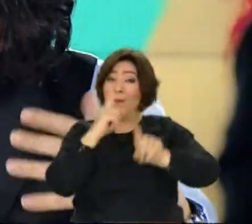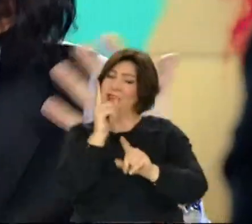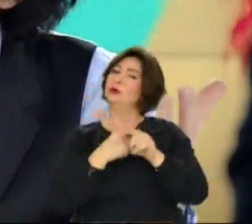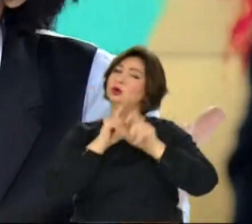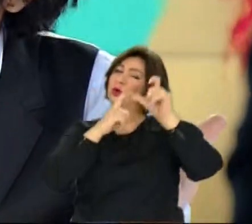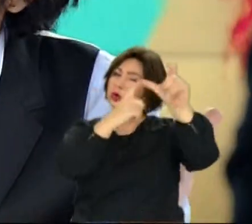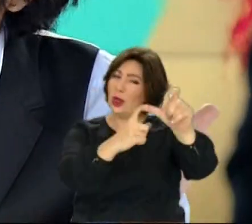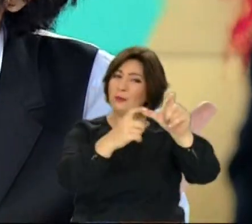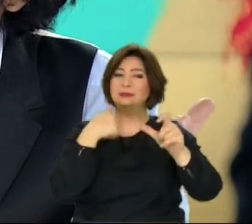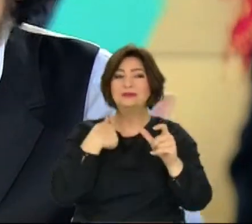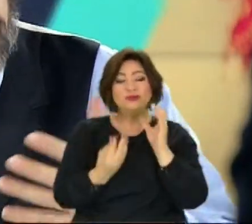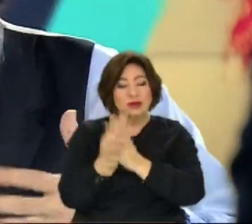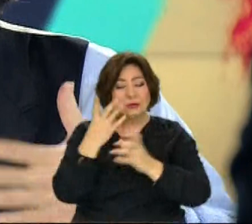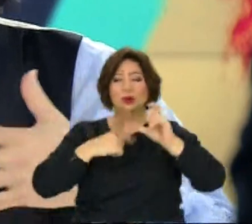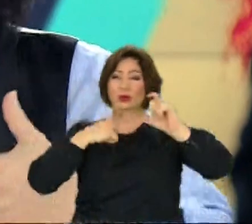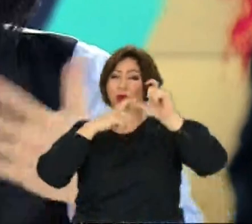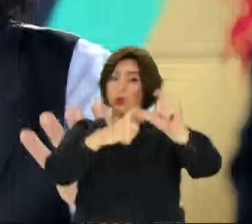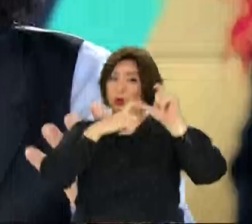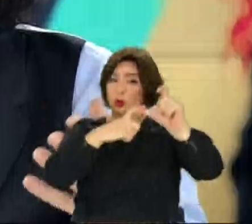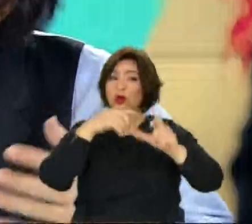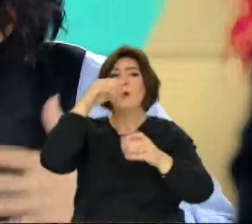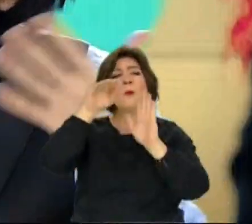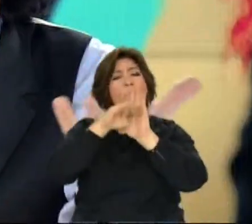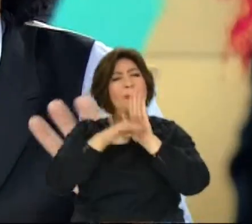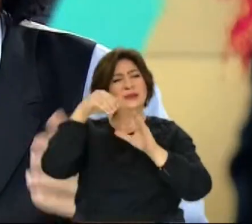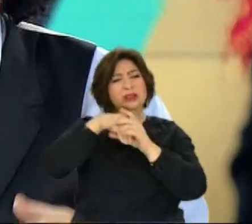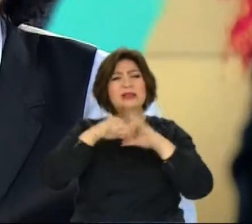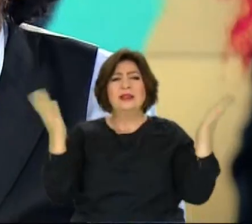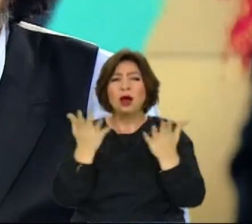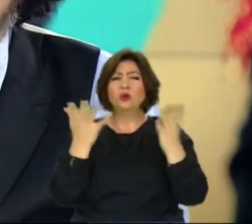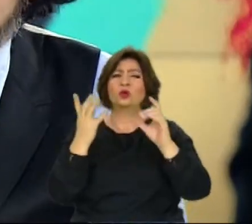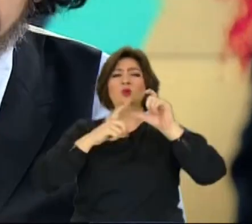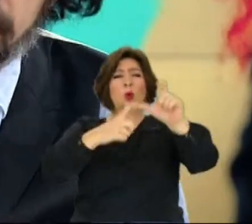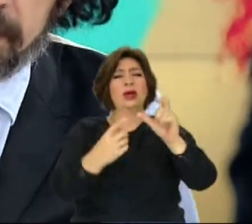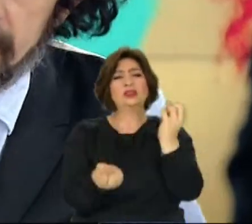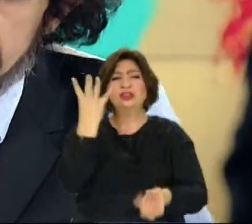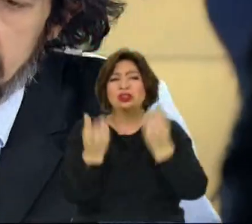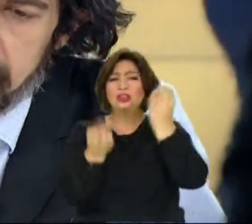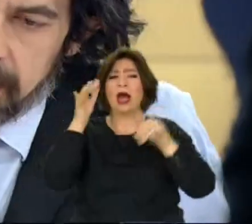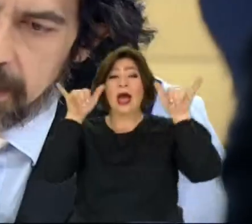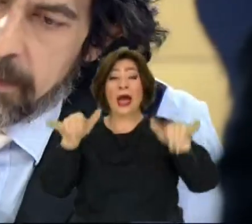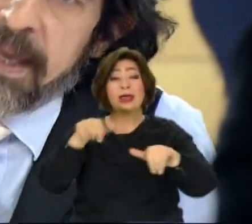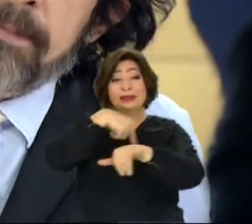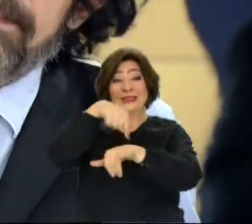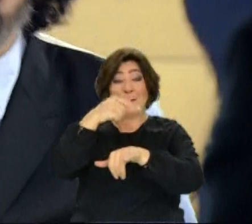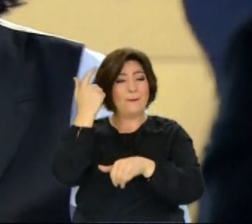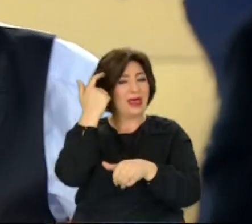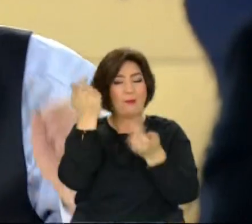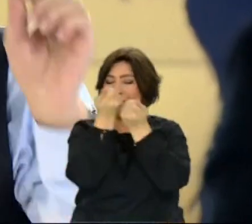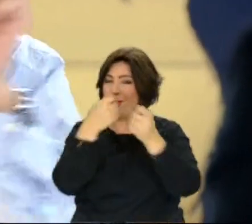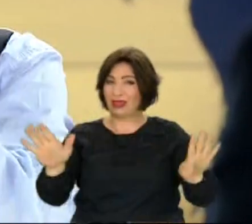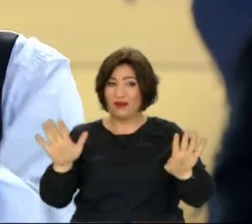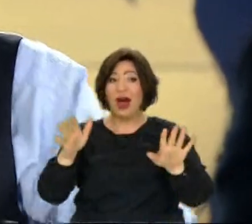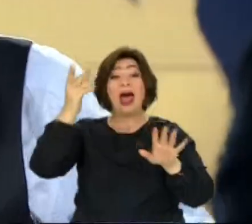soralım. Bizim çıkardığımız soruları soralım. Sanıyorum ki program içerisinde daha çok sorular çıkacak. Aynı zamanda Beyin